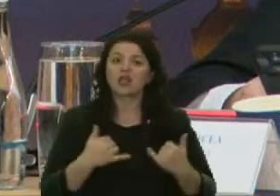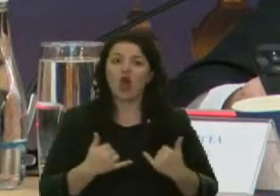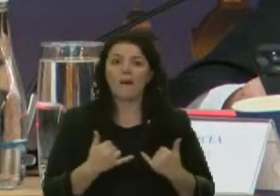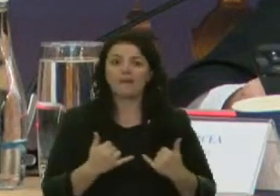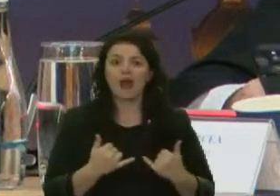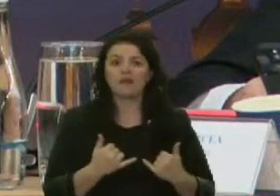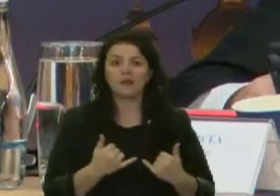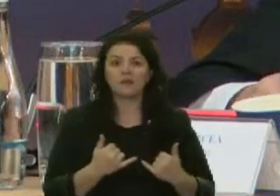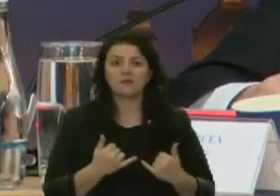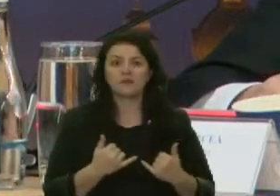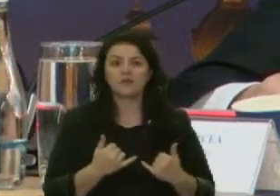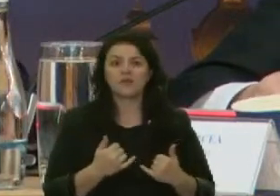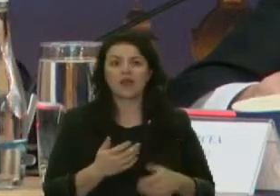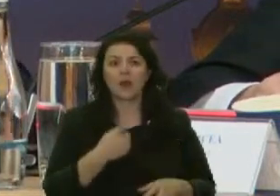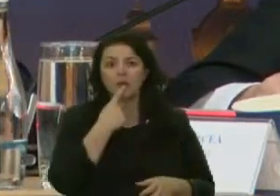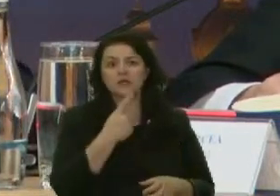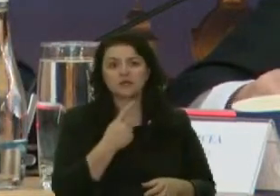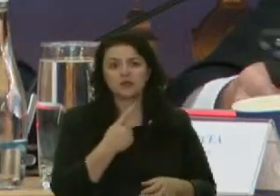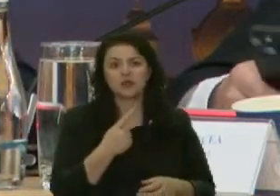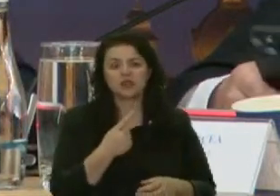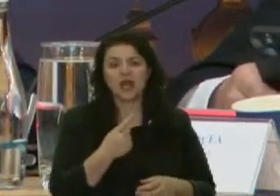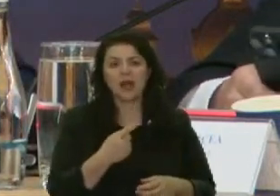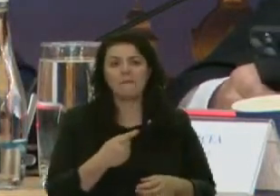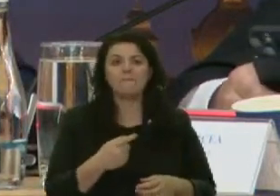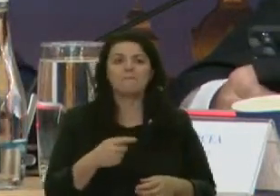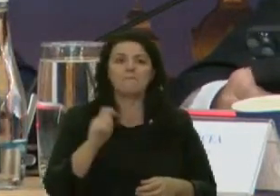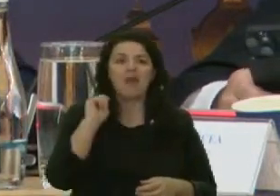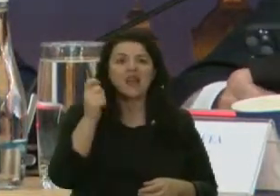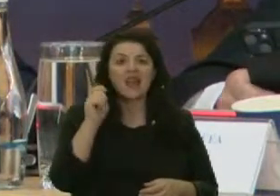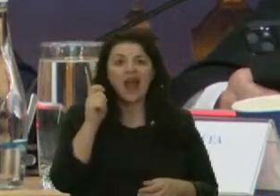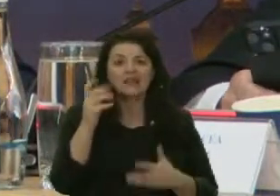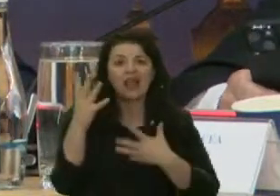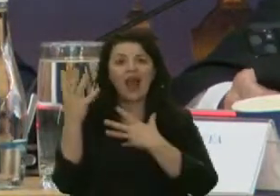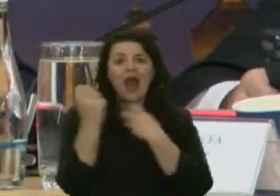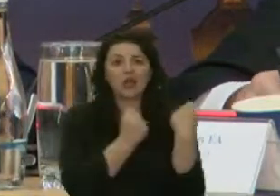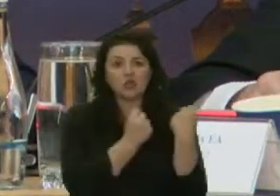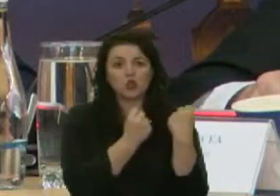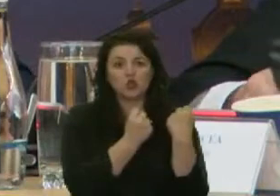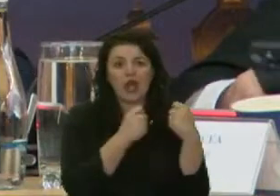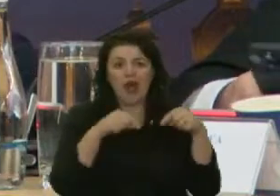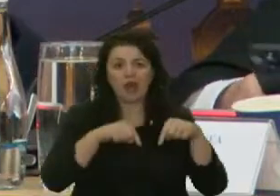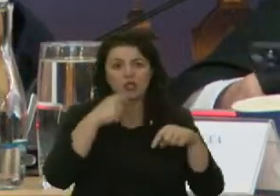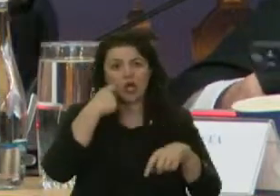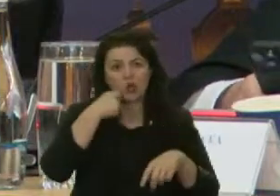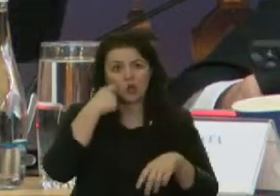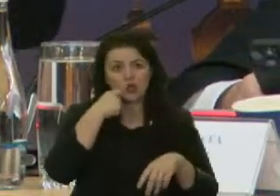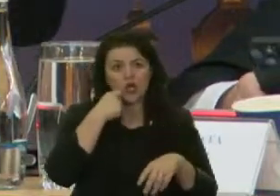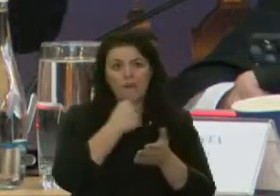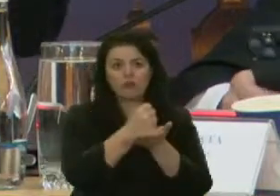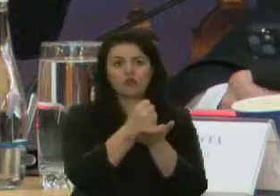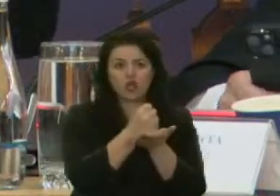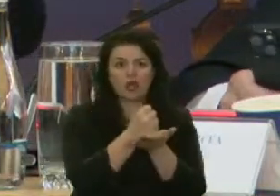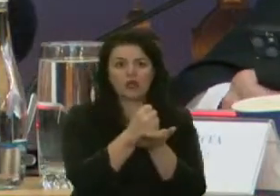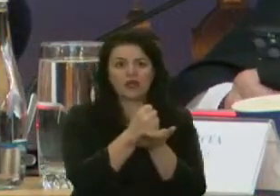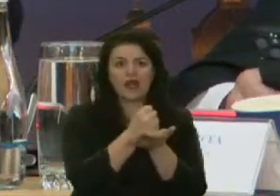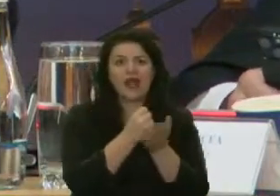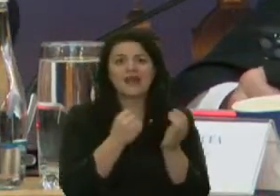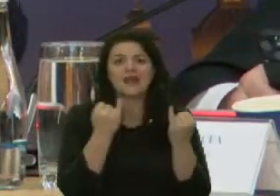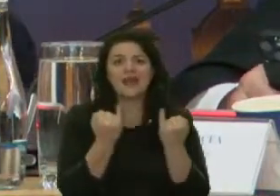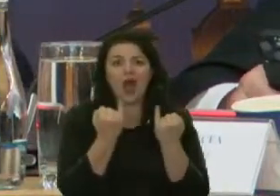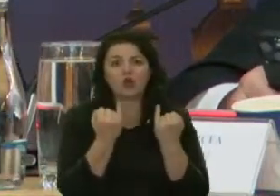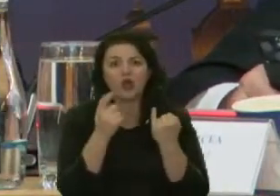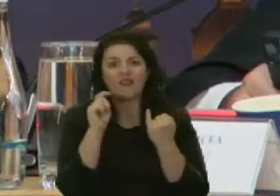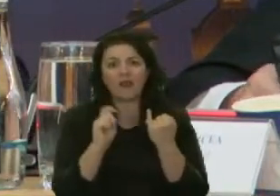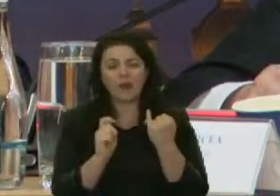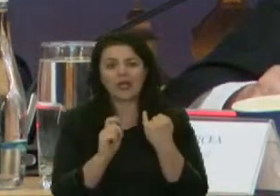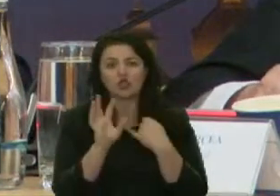deocamdată v am precizat ordinul de miliarde care au fost aduse sau sunt aduse la Cluj numai în acest buget de la ianuarie până la febru au mai